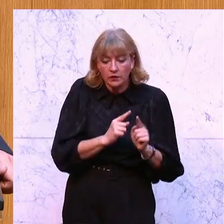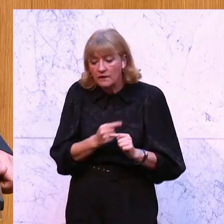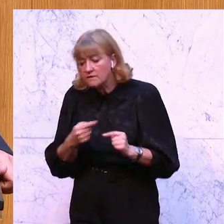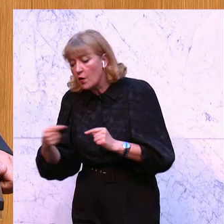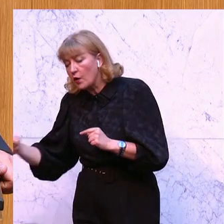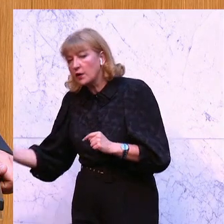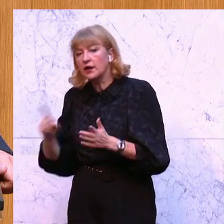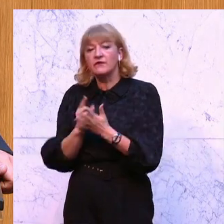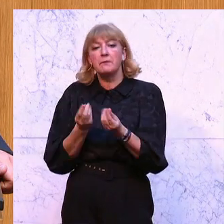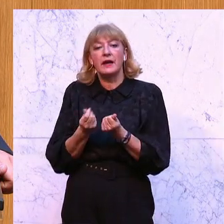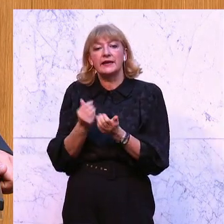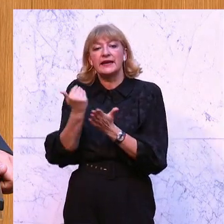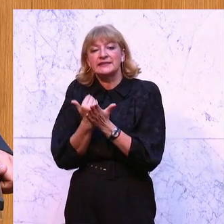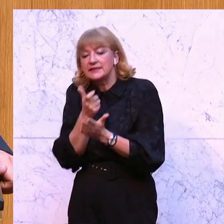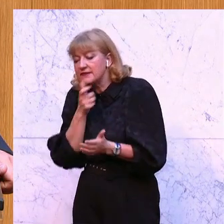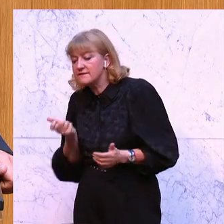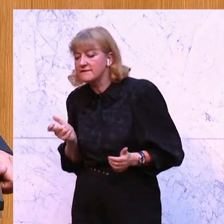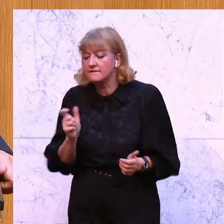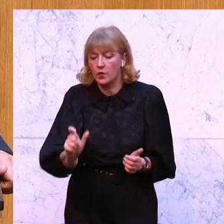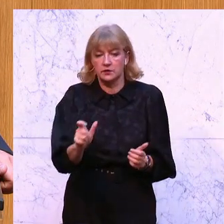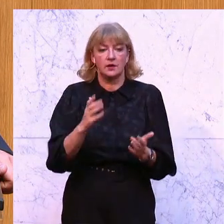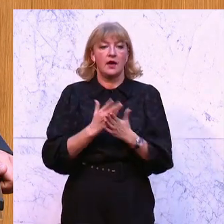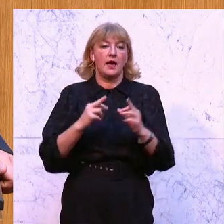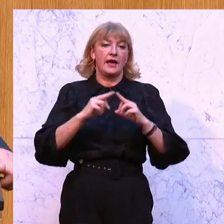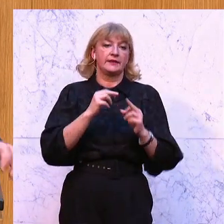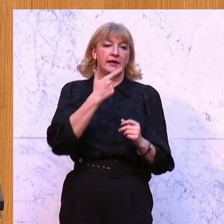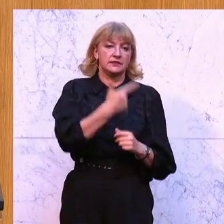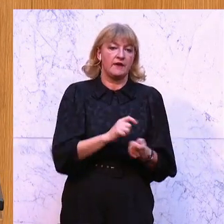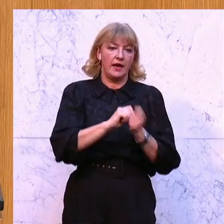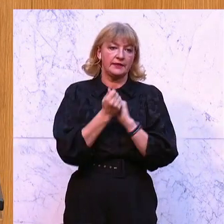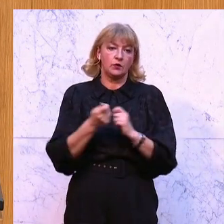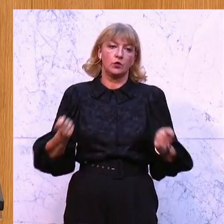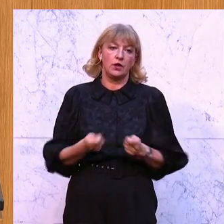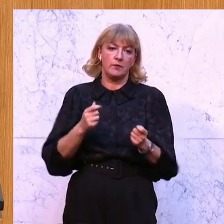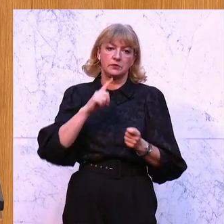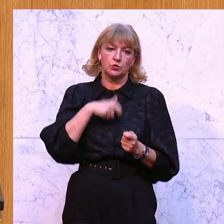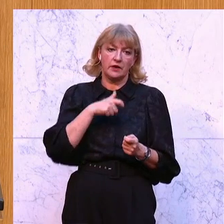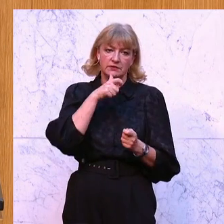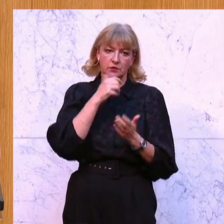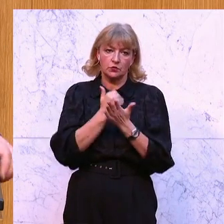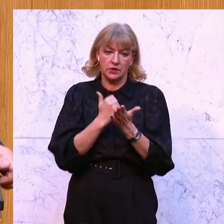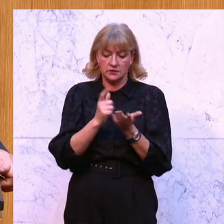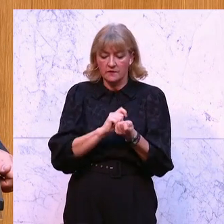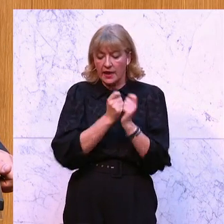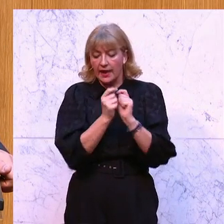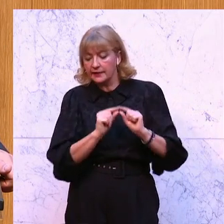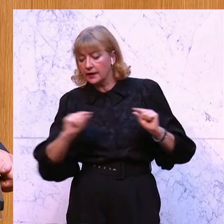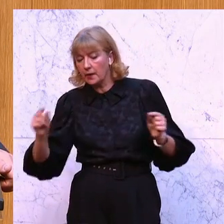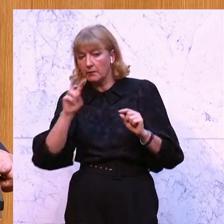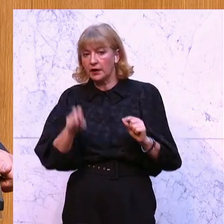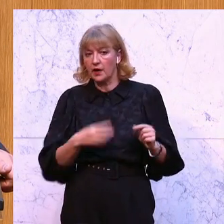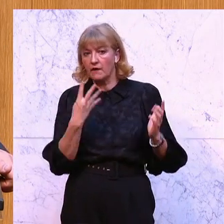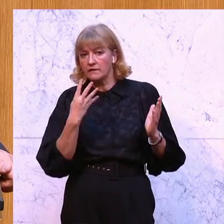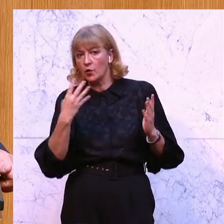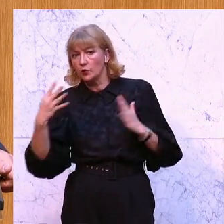dem jeweiligen Materiengesetz eingefügt, wie zuvor erwähnt. Artikel 2, Änderung des gewerblichen Sozialversicherungsgesetzes, wird wie folgt geändert. In §